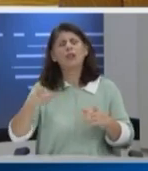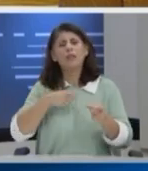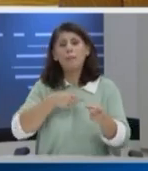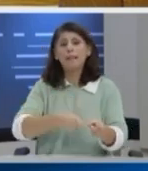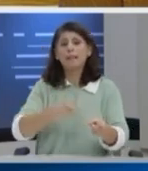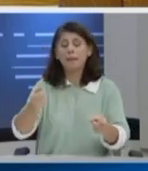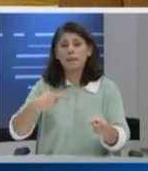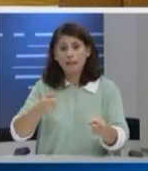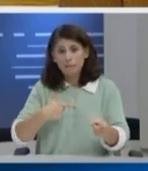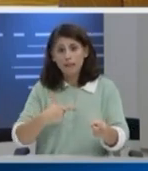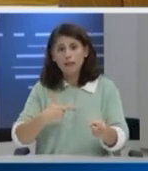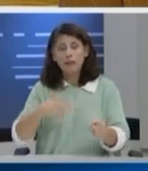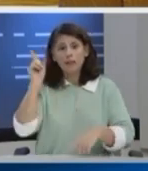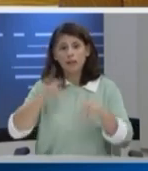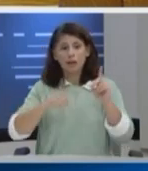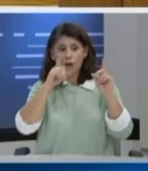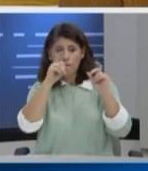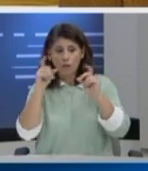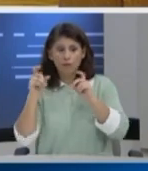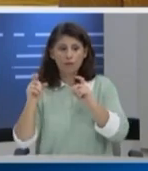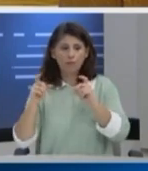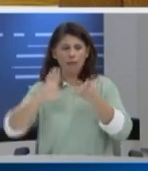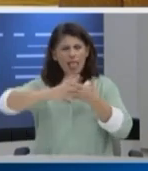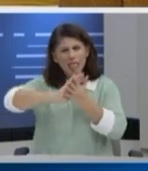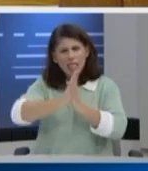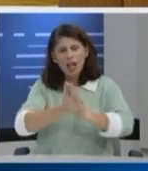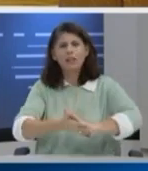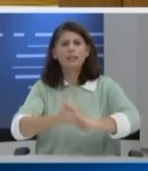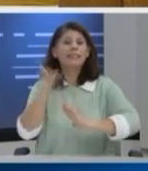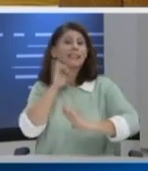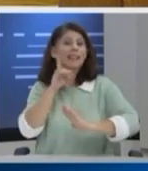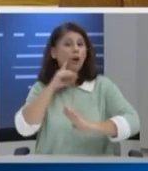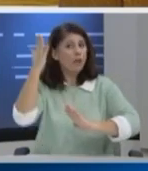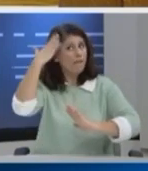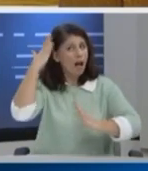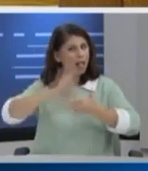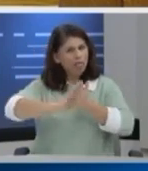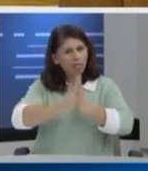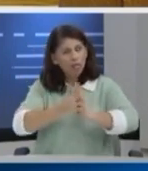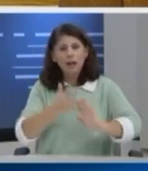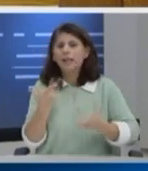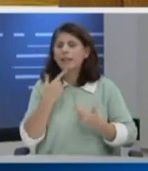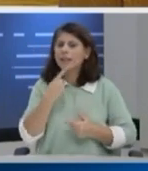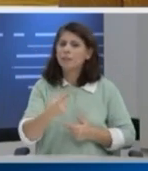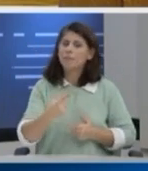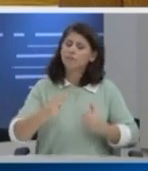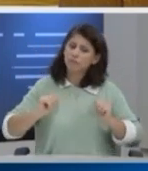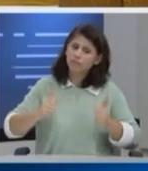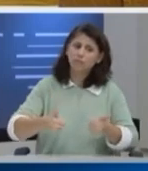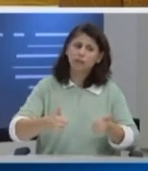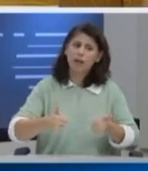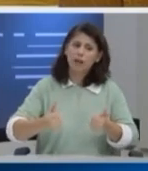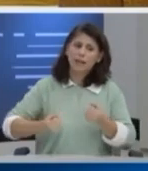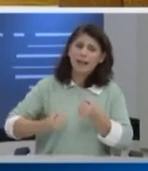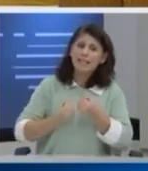εκατοντάδες απειλητικά μηνύματα, μεταξύ των οποίων και φωτογραφίες με το πολτοποιημένα κεφάλια γυναικών. Γιατί έχει εκφράσει την πρόθεσή της να στηρίξει